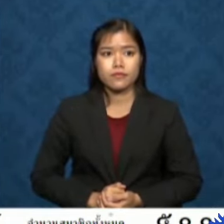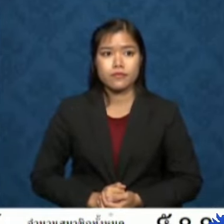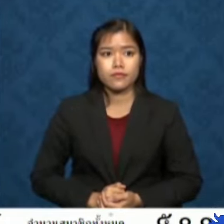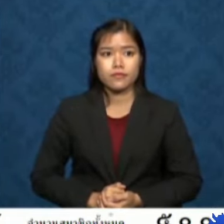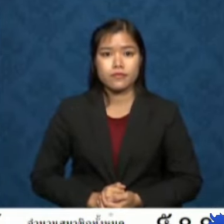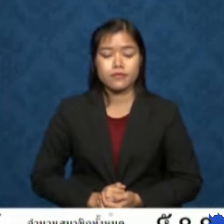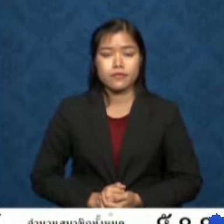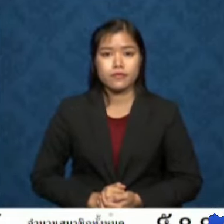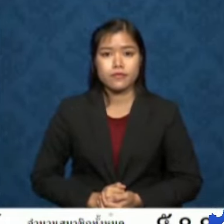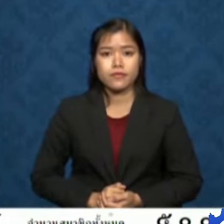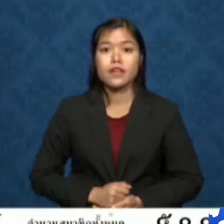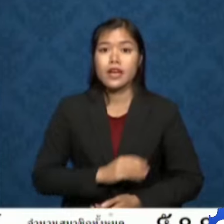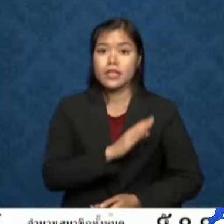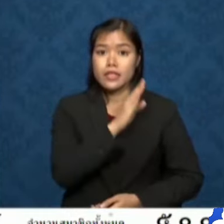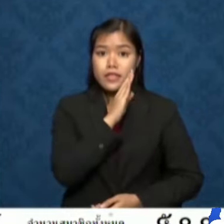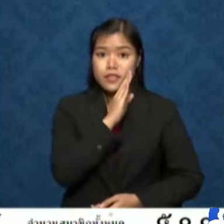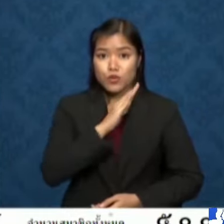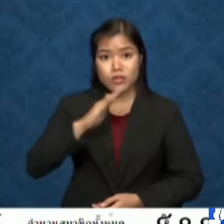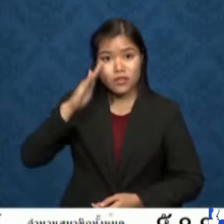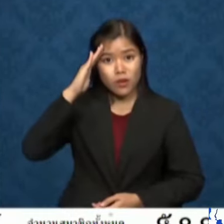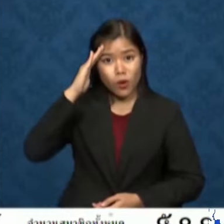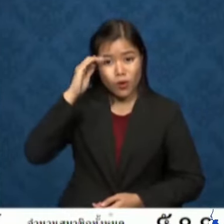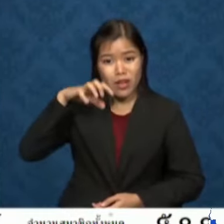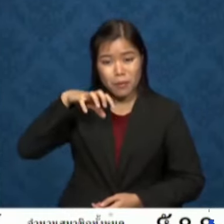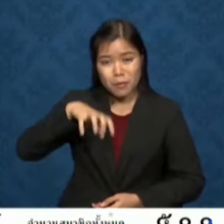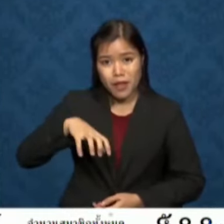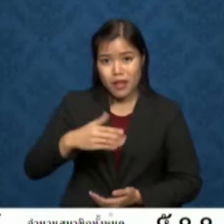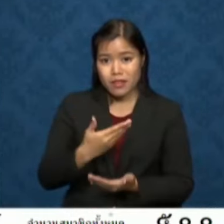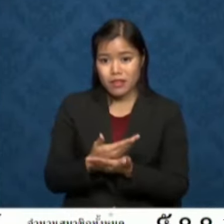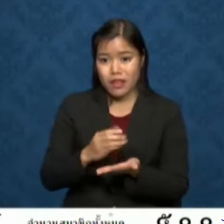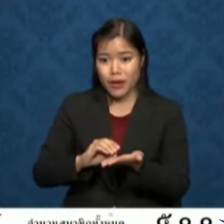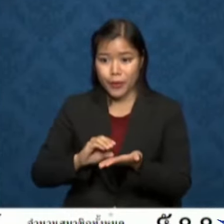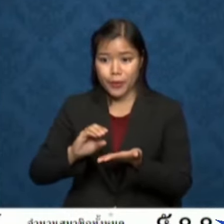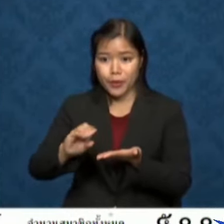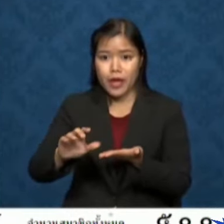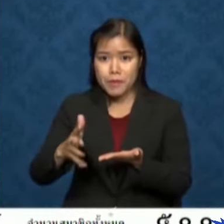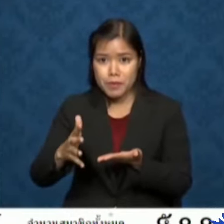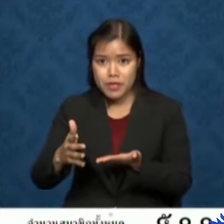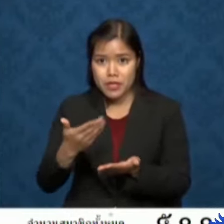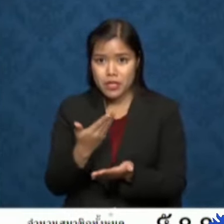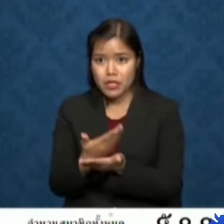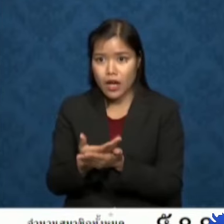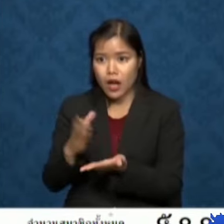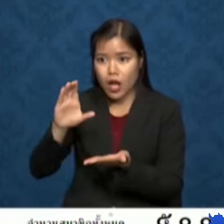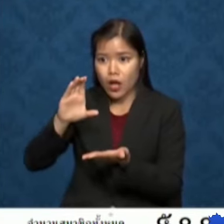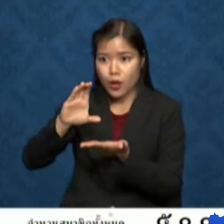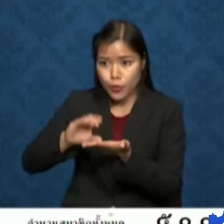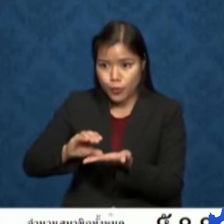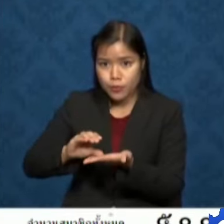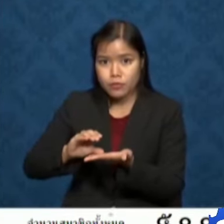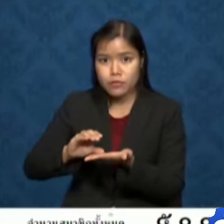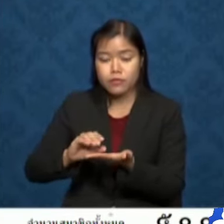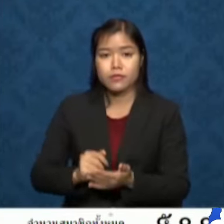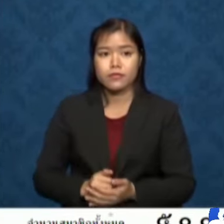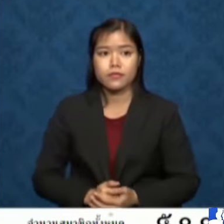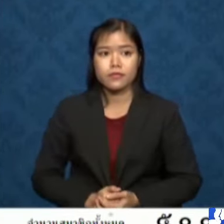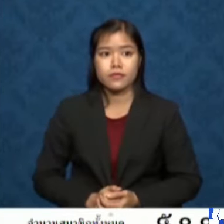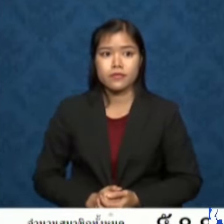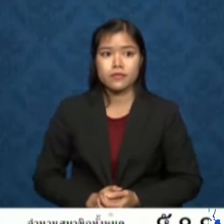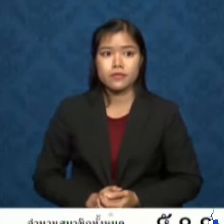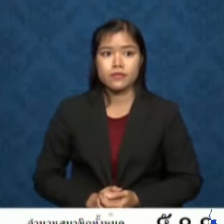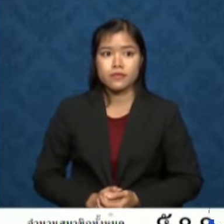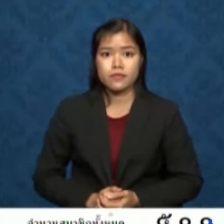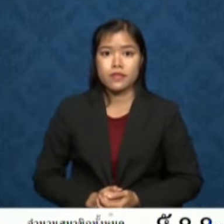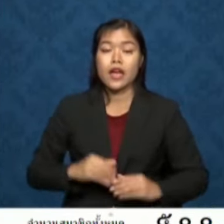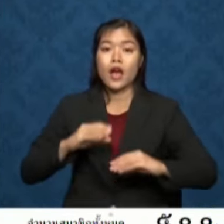รัฐบาลถ้ากองทัพไม่ส่งเงินทอนให้ก็จะตัดงบประมาณของกองทัพอย่างนั้นนฮะทั้งๆ